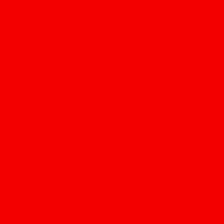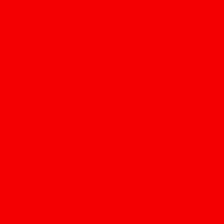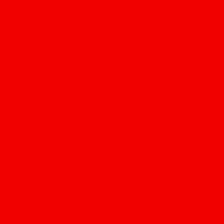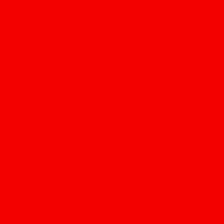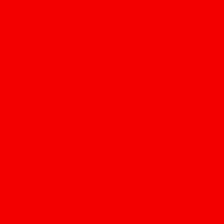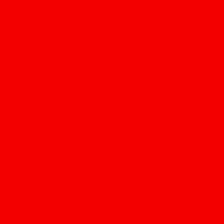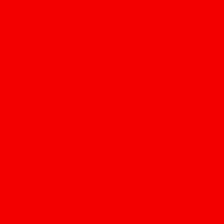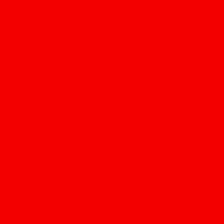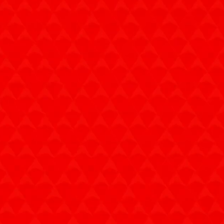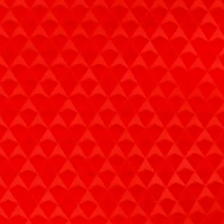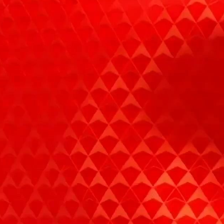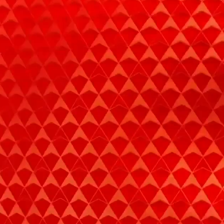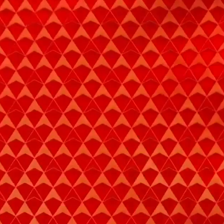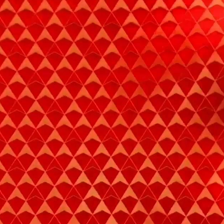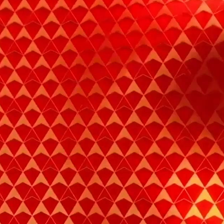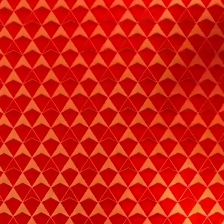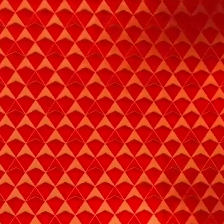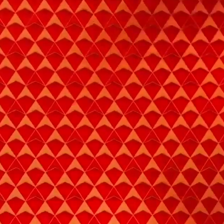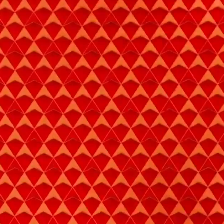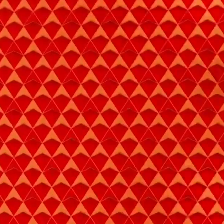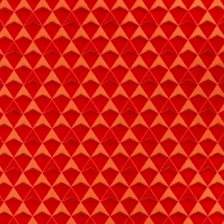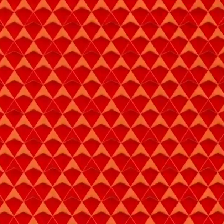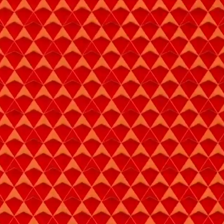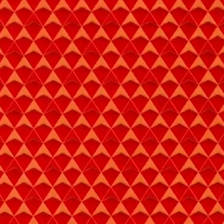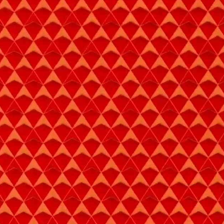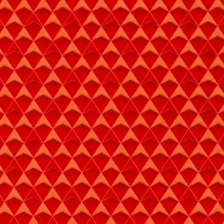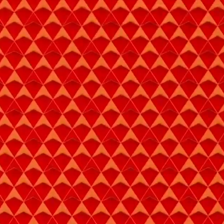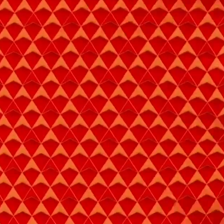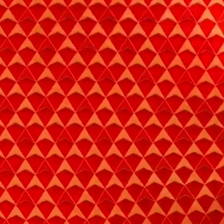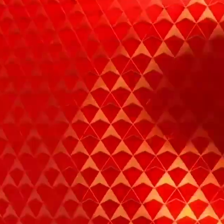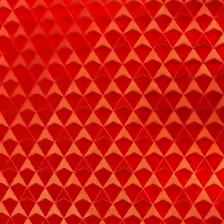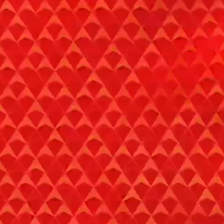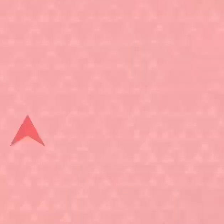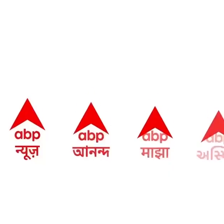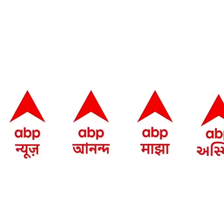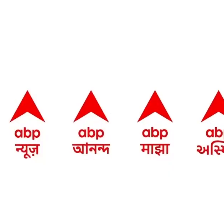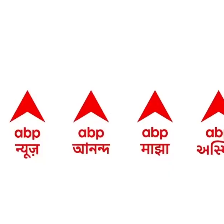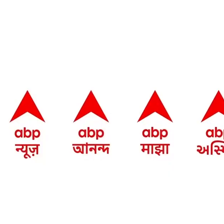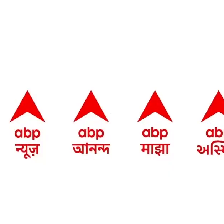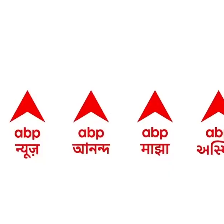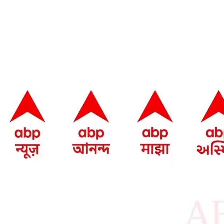एबीपी न्यूज़ आपको रखे आगे।